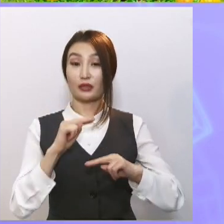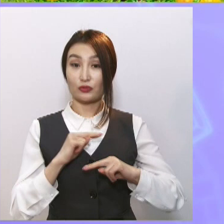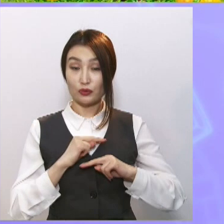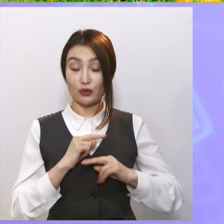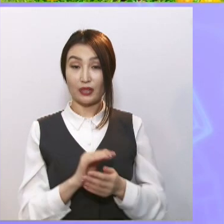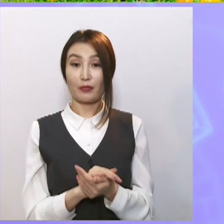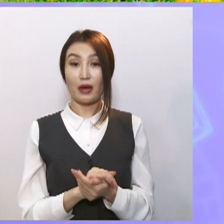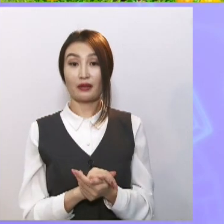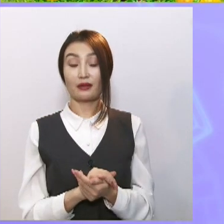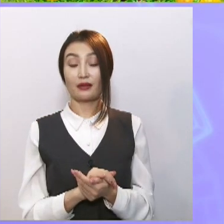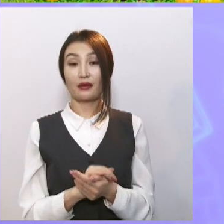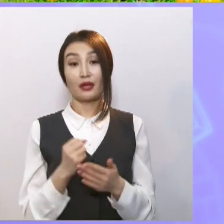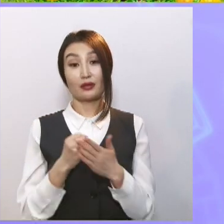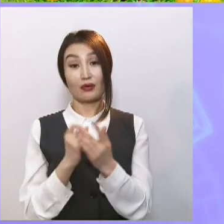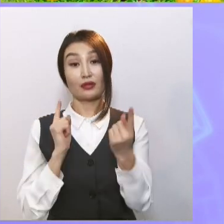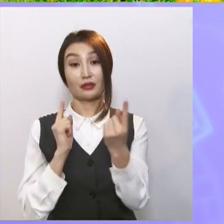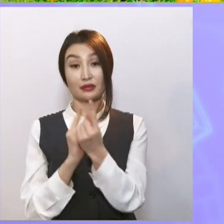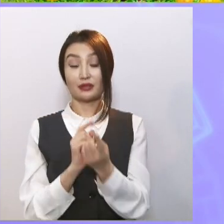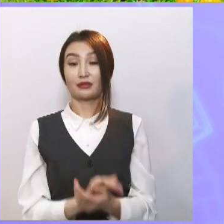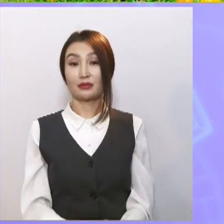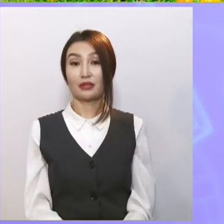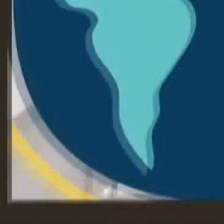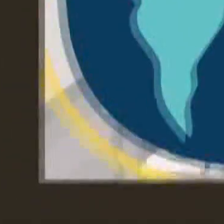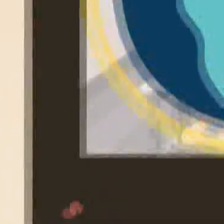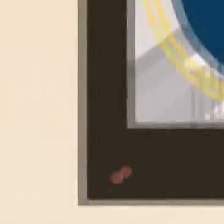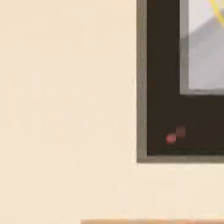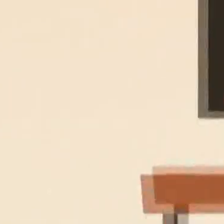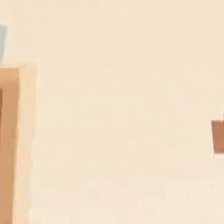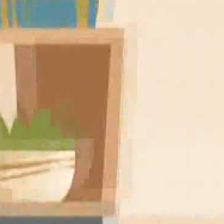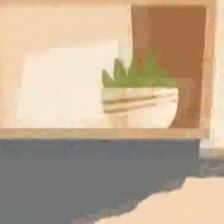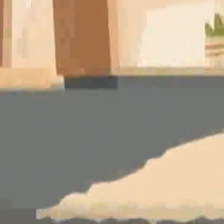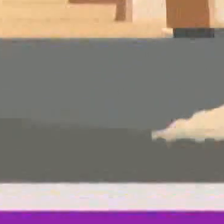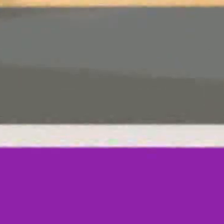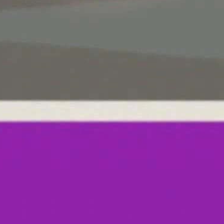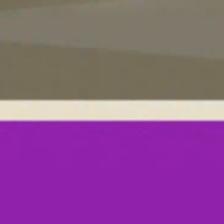бурганыңар үчүн чоң рахмат. Саламатта калгыла.